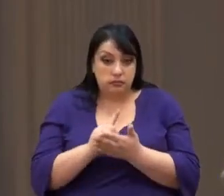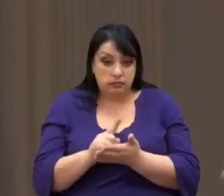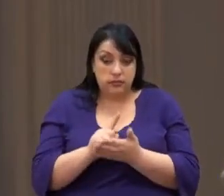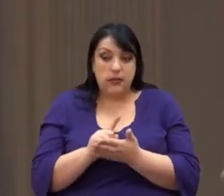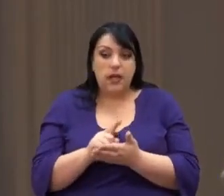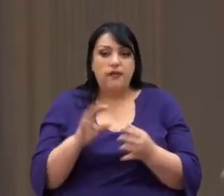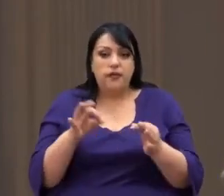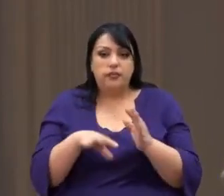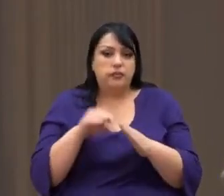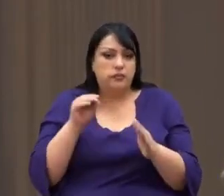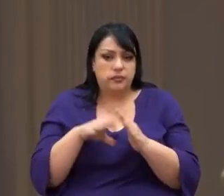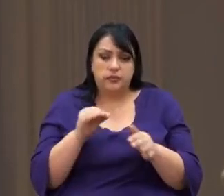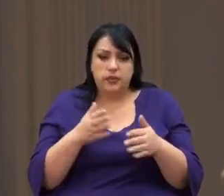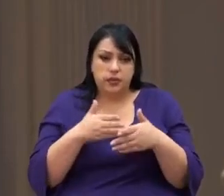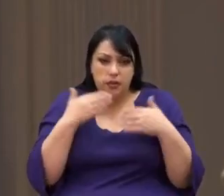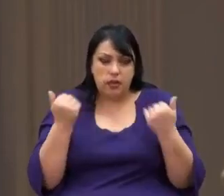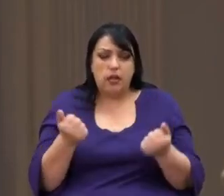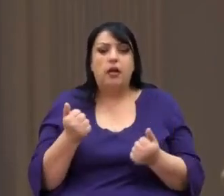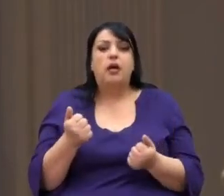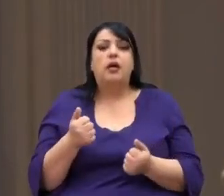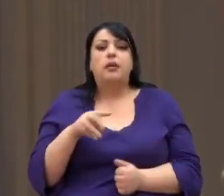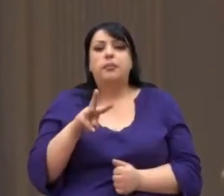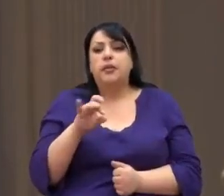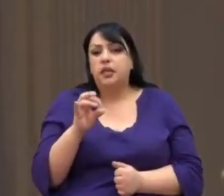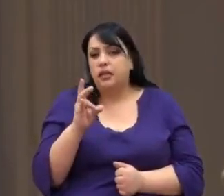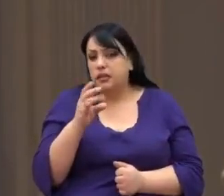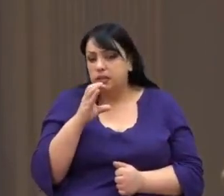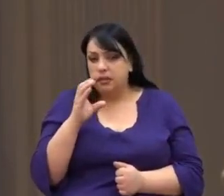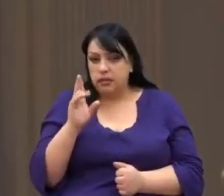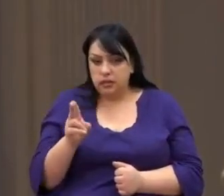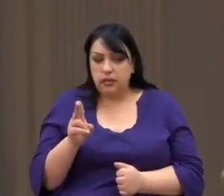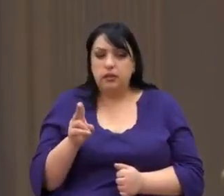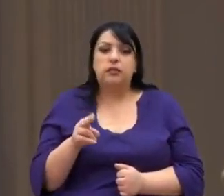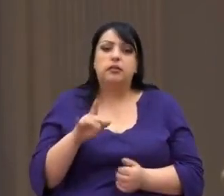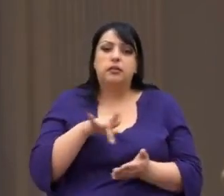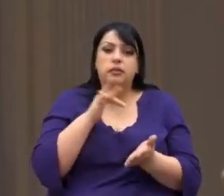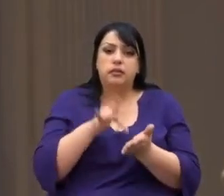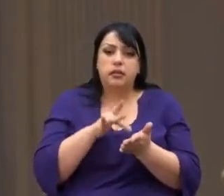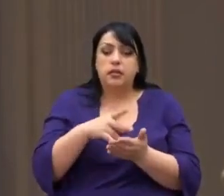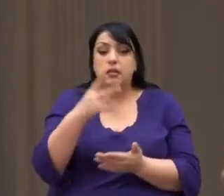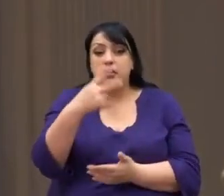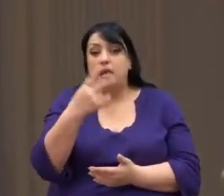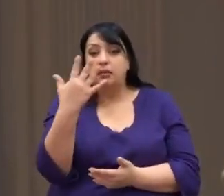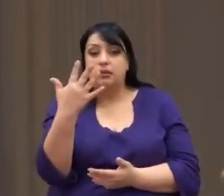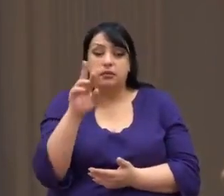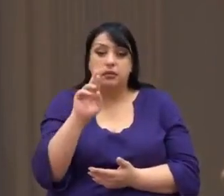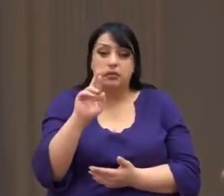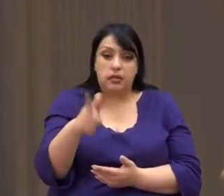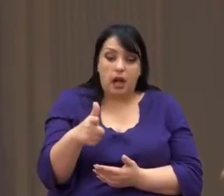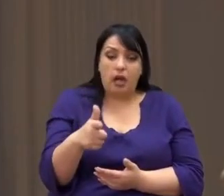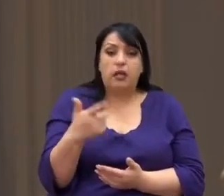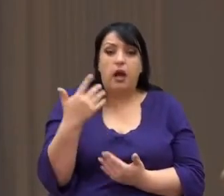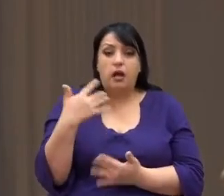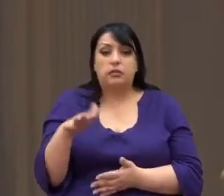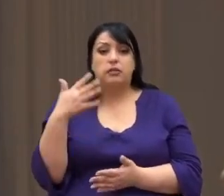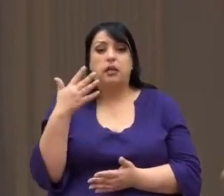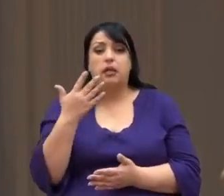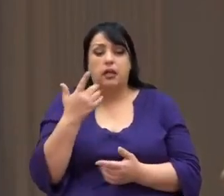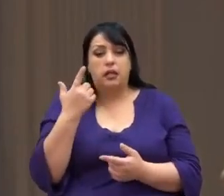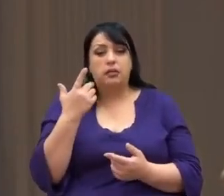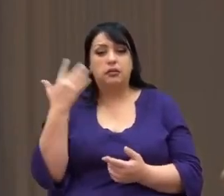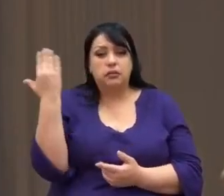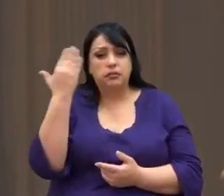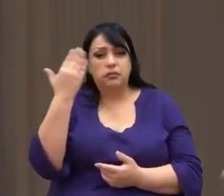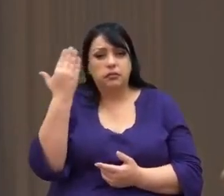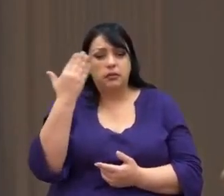այդում նաև ԵՀԿ Մինսկի համանախագահող երկրների 25 տարուց ավելի հրապարակված մոտեցումներին